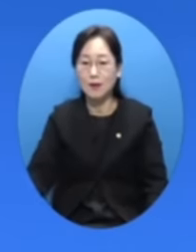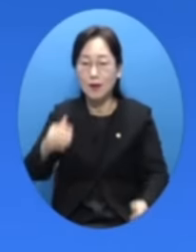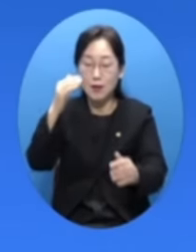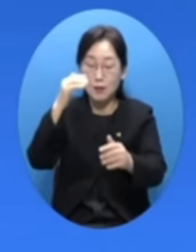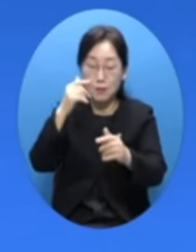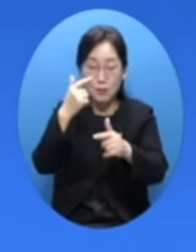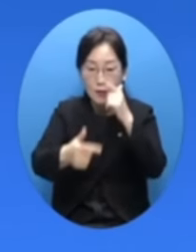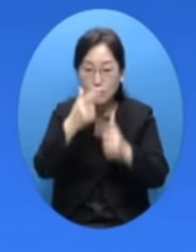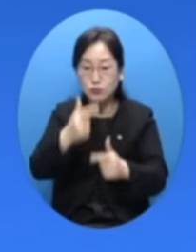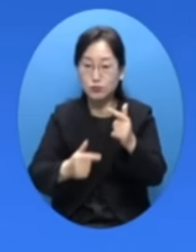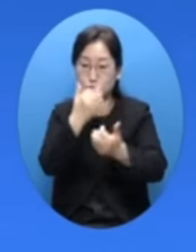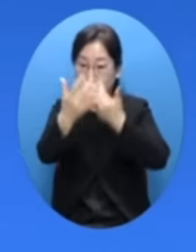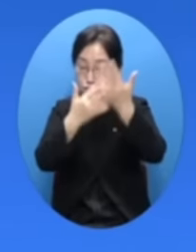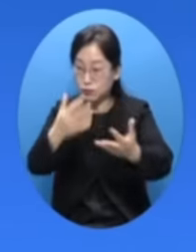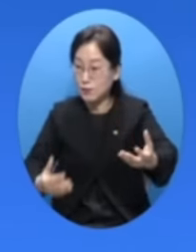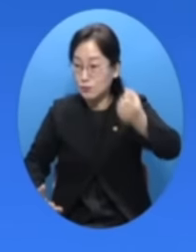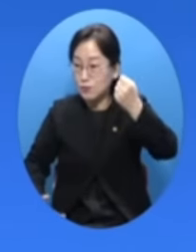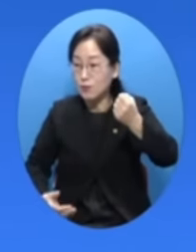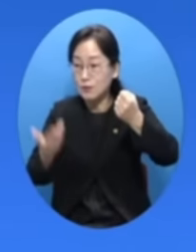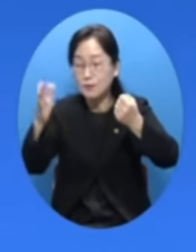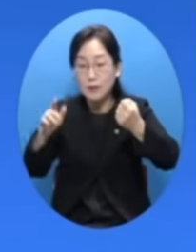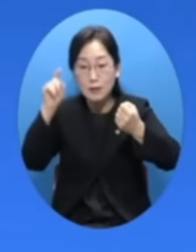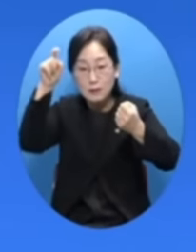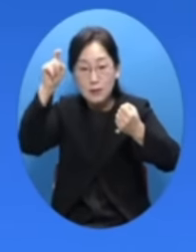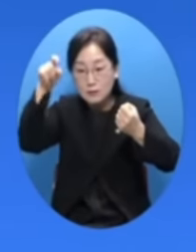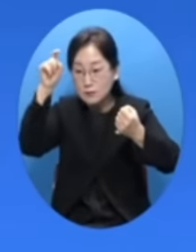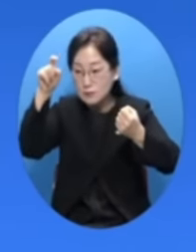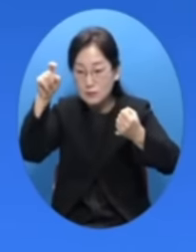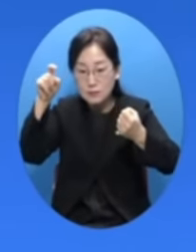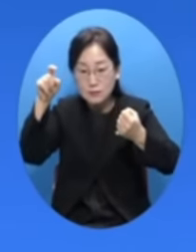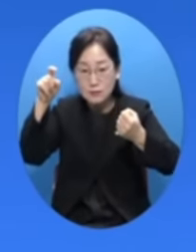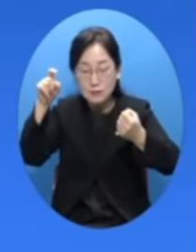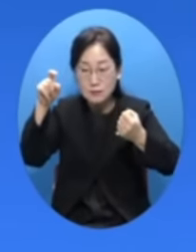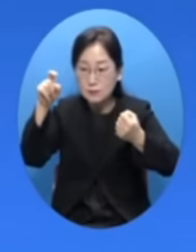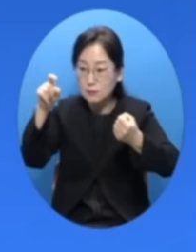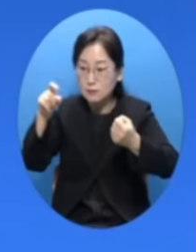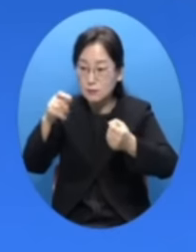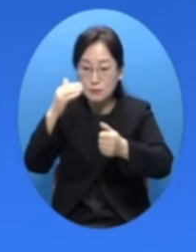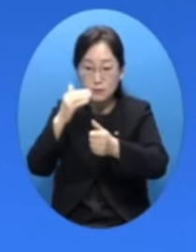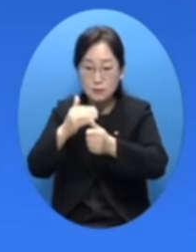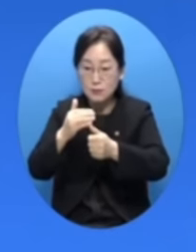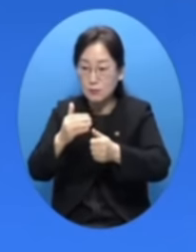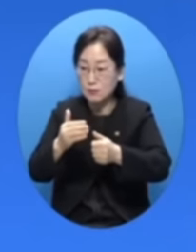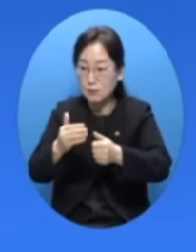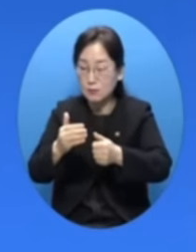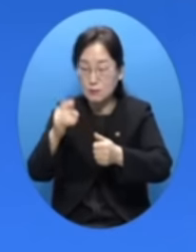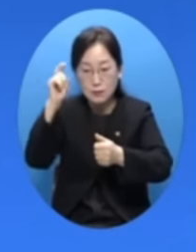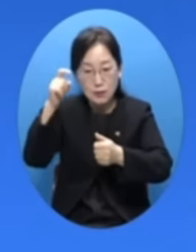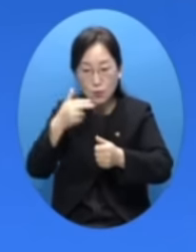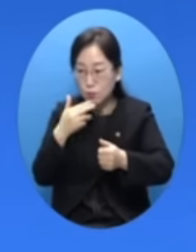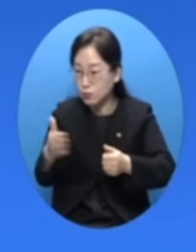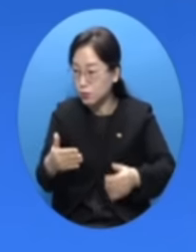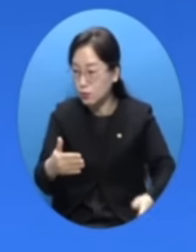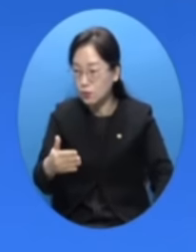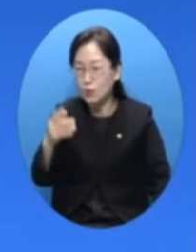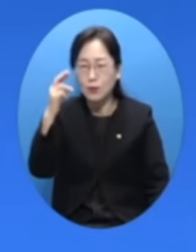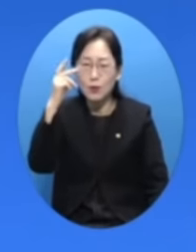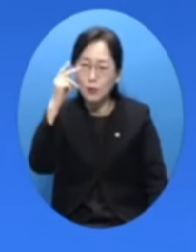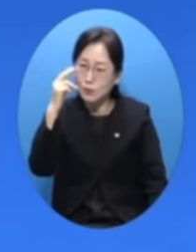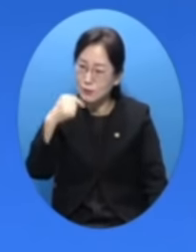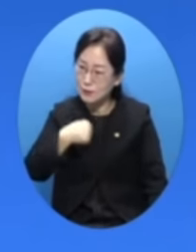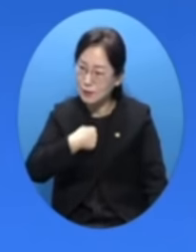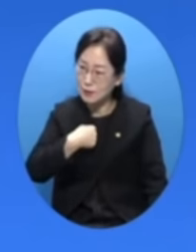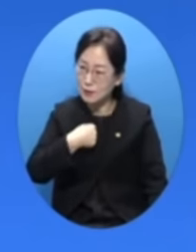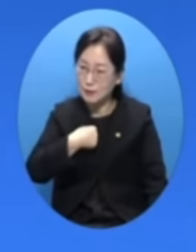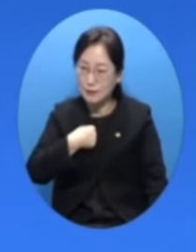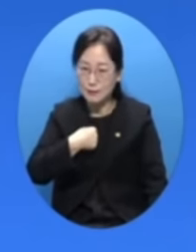갖고 불을 갖고 올라가는데 왜 드릴 정작 드릴 번제 제물이 없는가. 혹시 내가